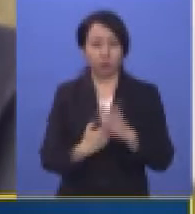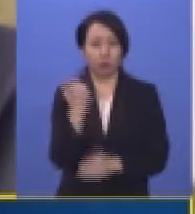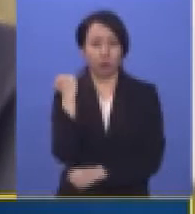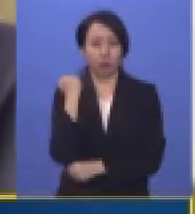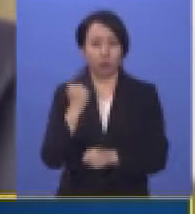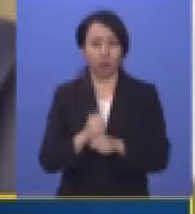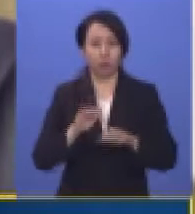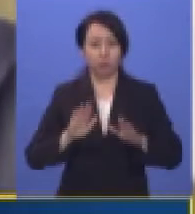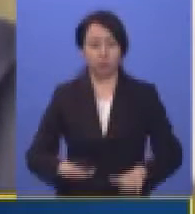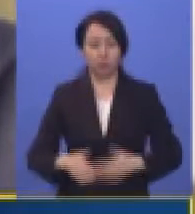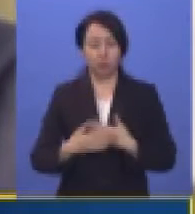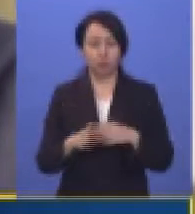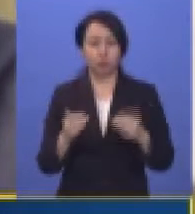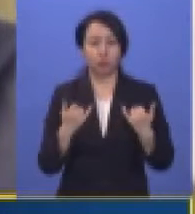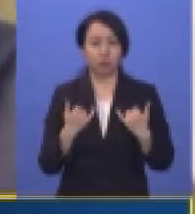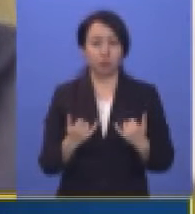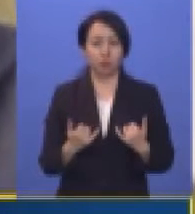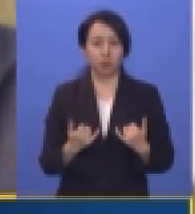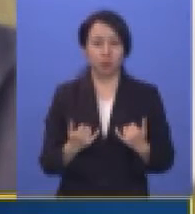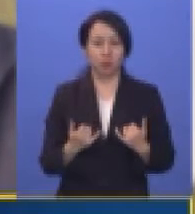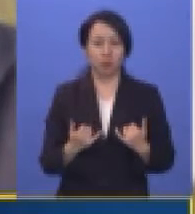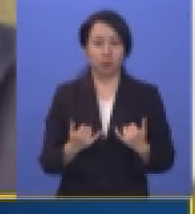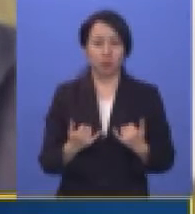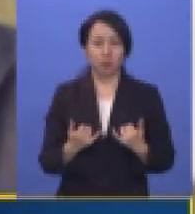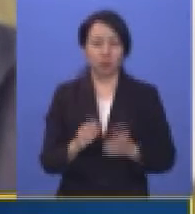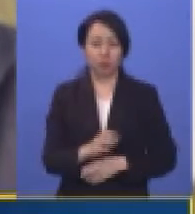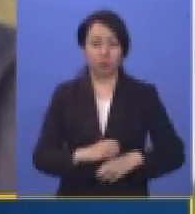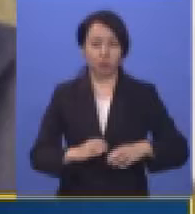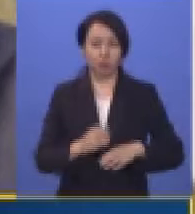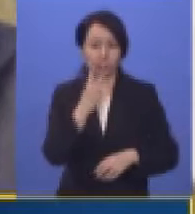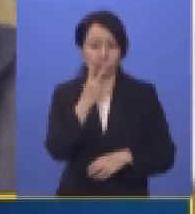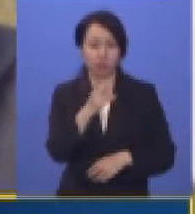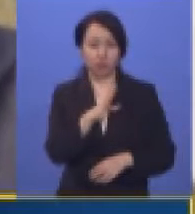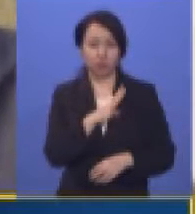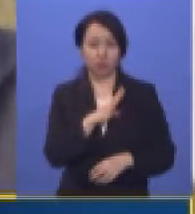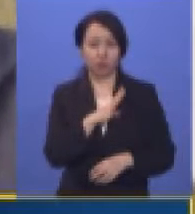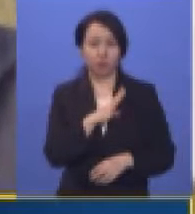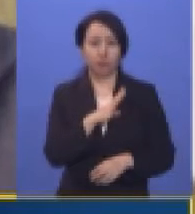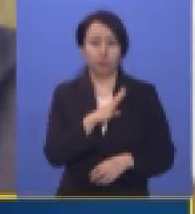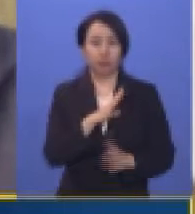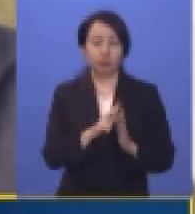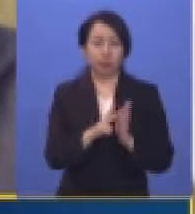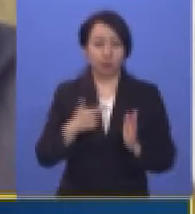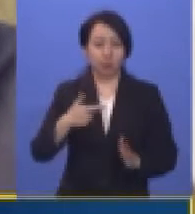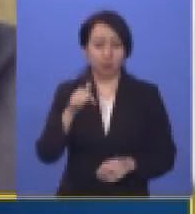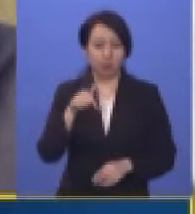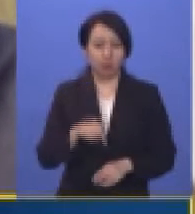орындары. Енді мына өсімді қарап шықтық, 800 гектардай осында